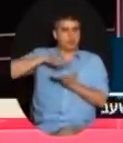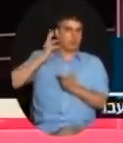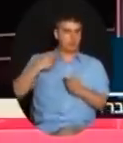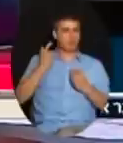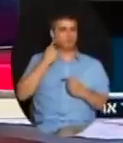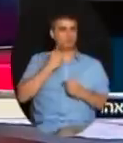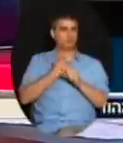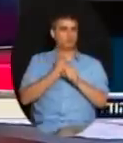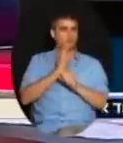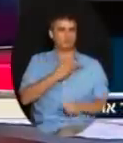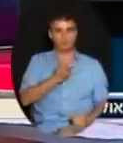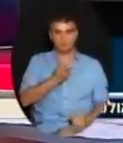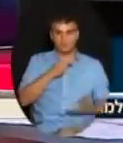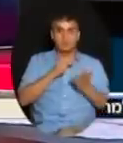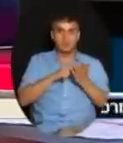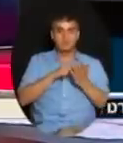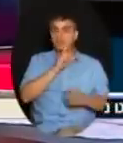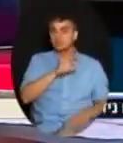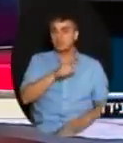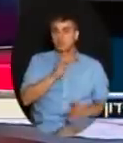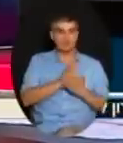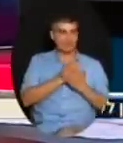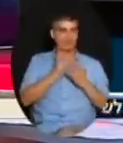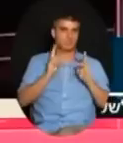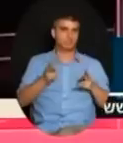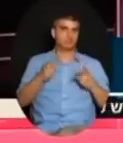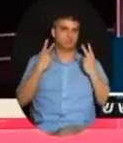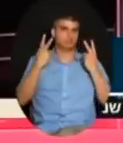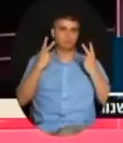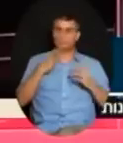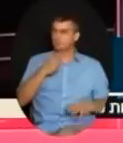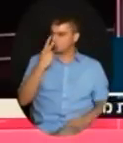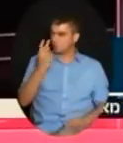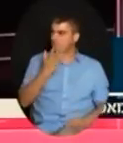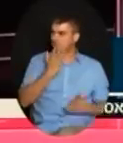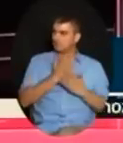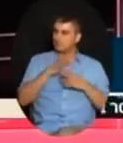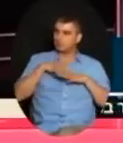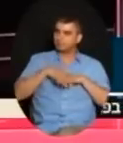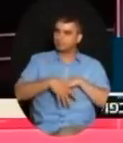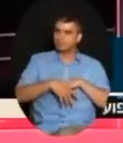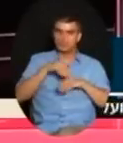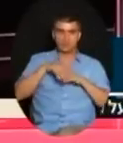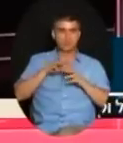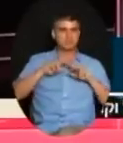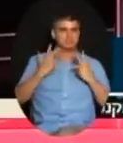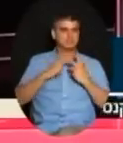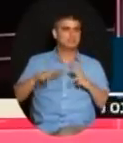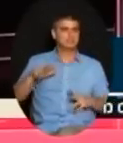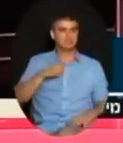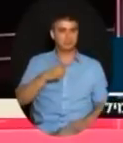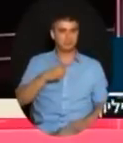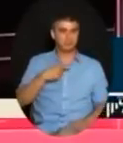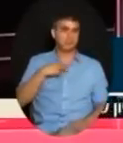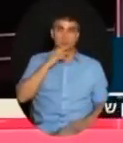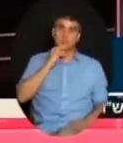שחיתות. לכן להרשעה ולגזר הדין היום יש משמעות. את רואה שהדבר הזה כבר מחלחל למערכת הציבורית?